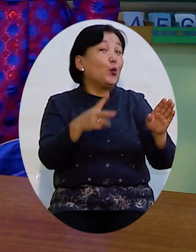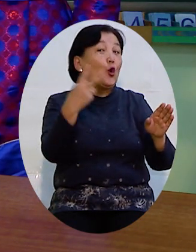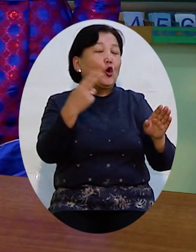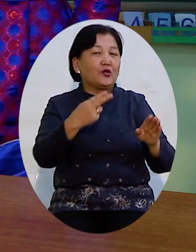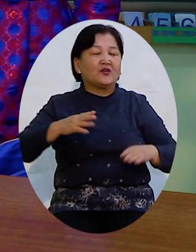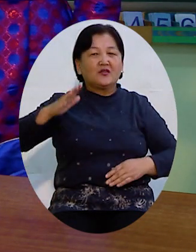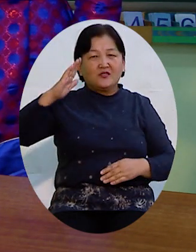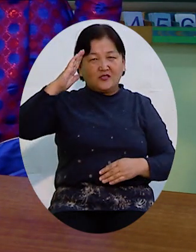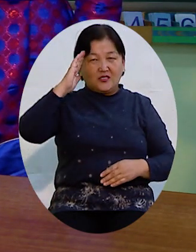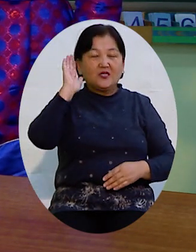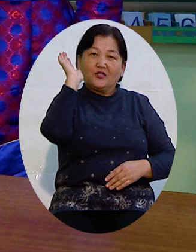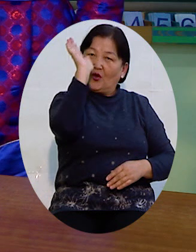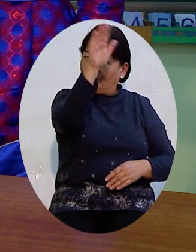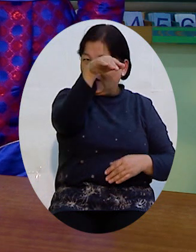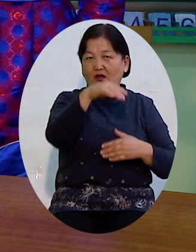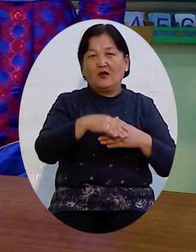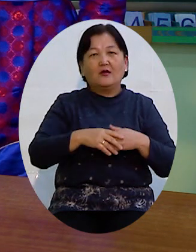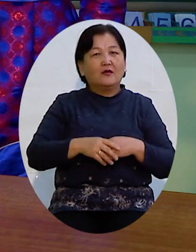сэрэгт морцсон гэдэг юм.